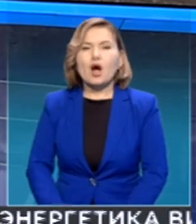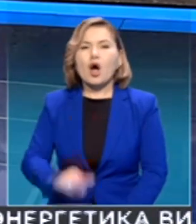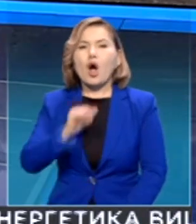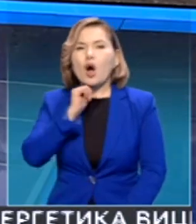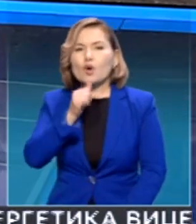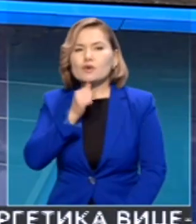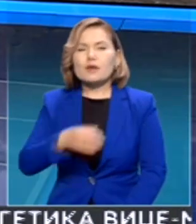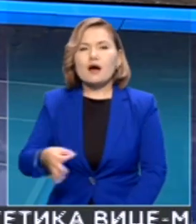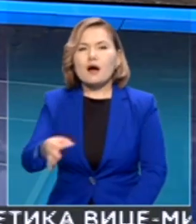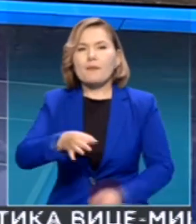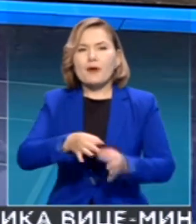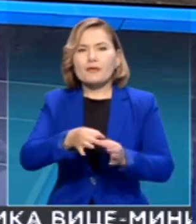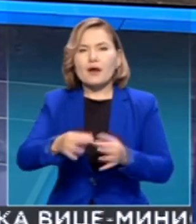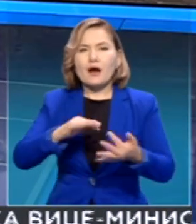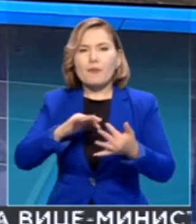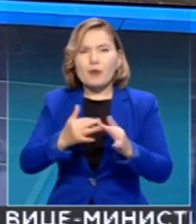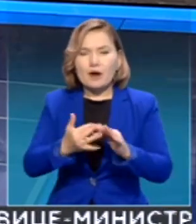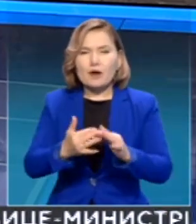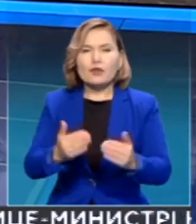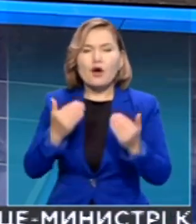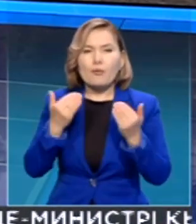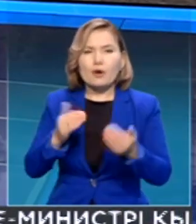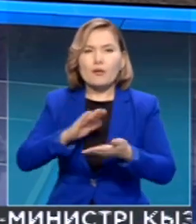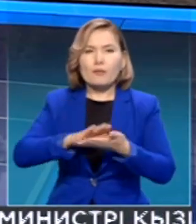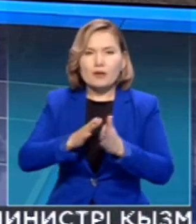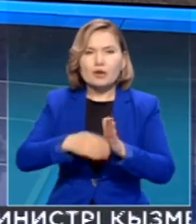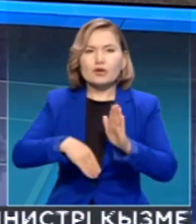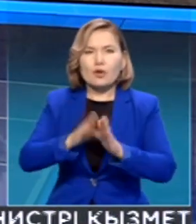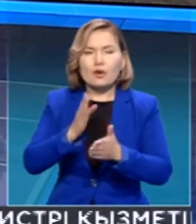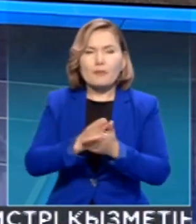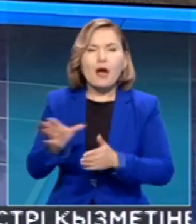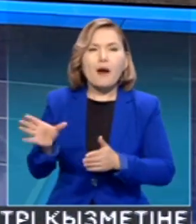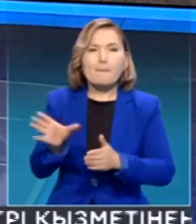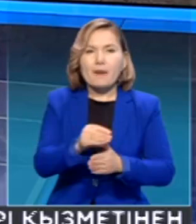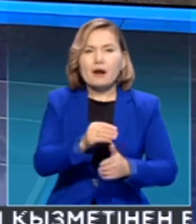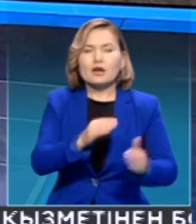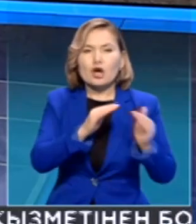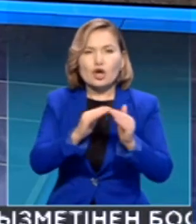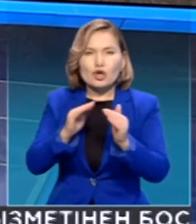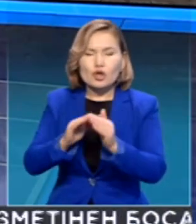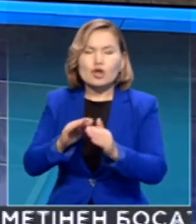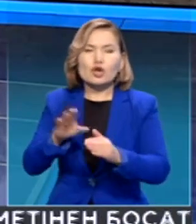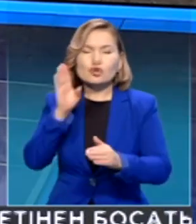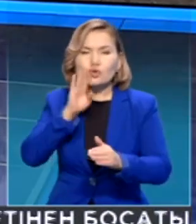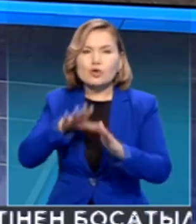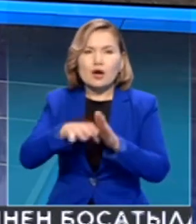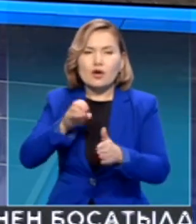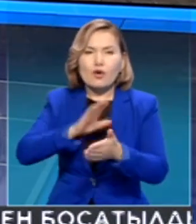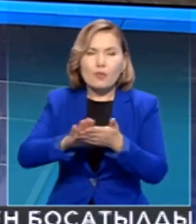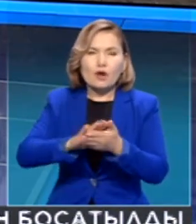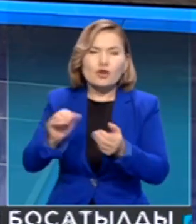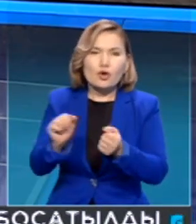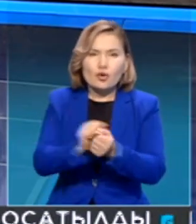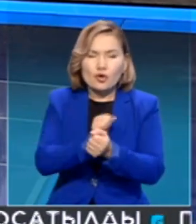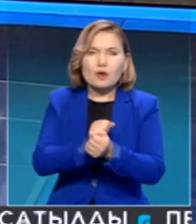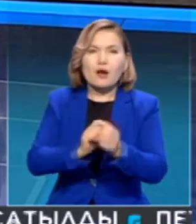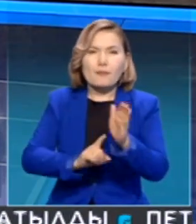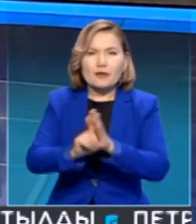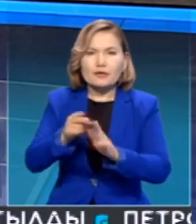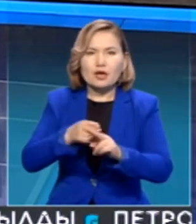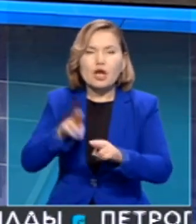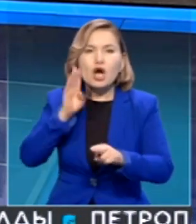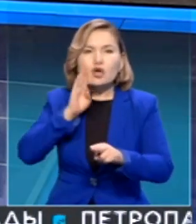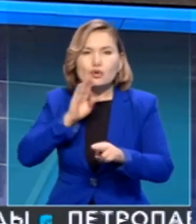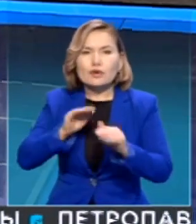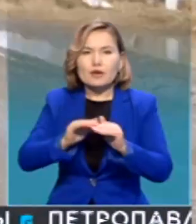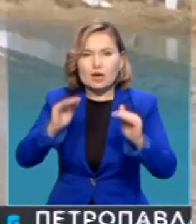Ал Қостанай облысындағы Қарамырза ауылында жағдай бүгін тұрақталды. Барлық үйлер судан құрғатылып, тұрғындар баспаналарына орала бастады. Су деңгейі